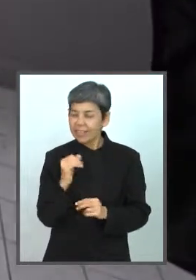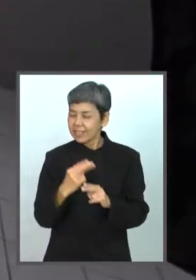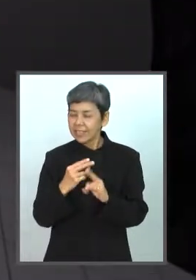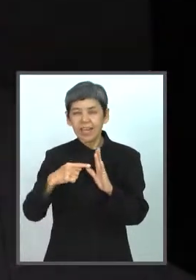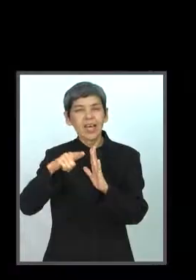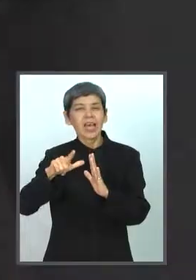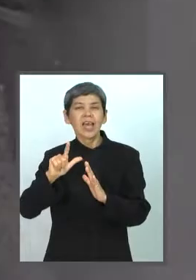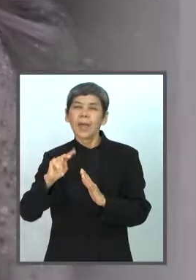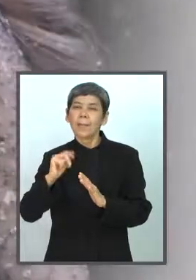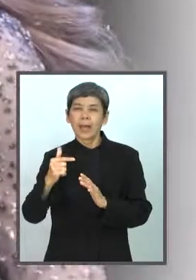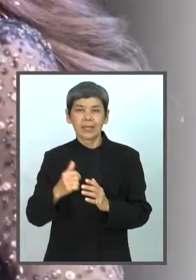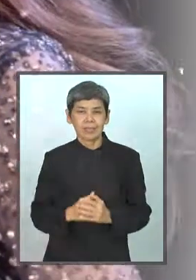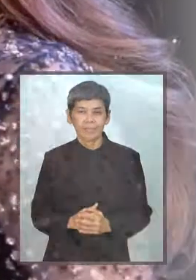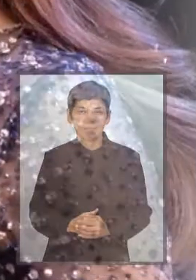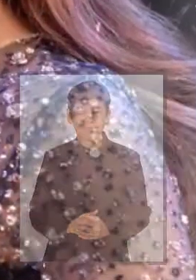ค่ะ